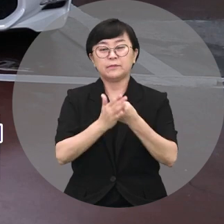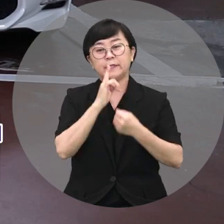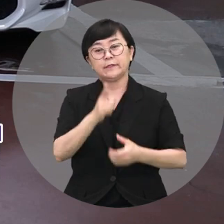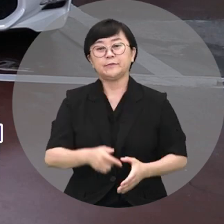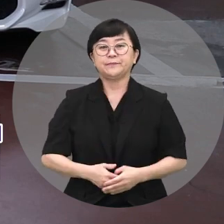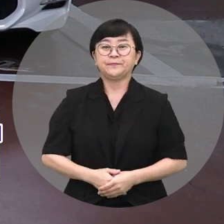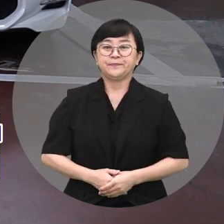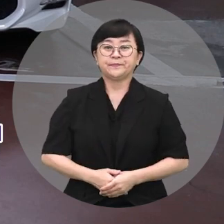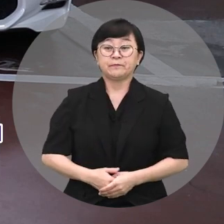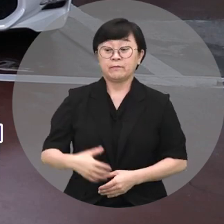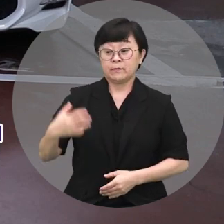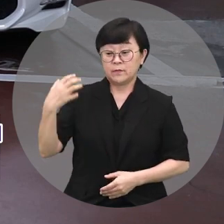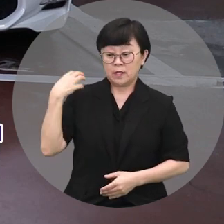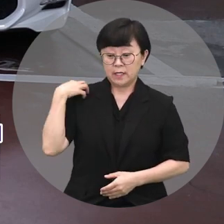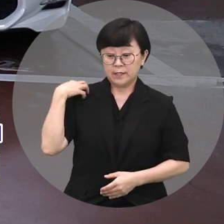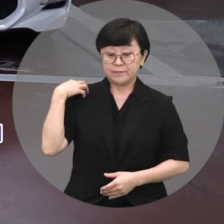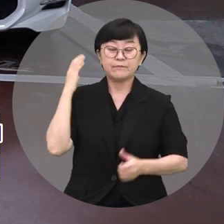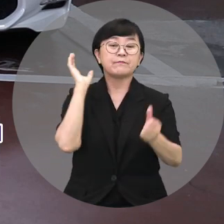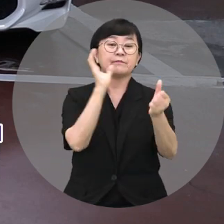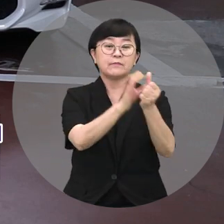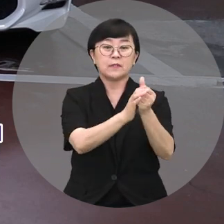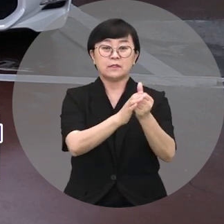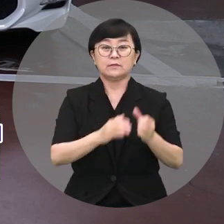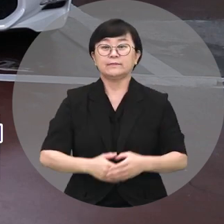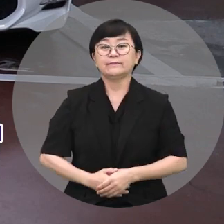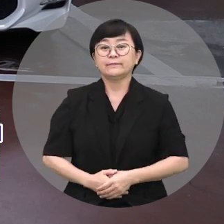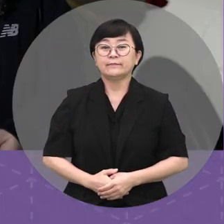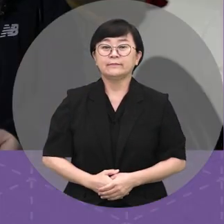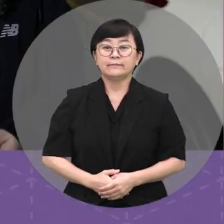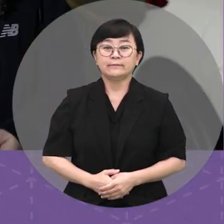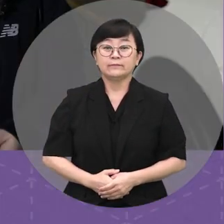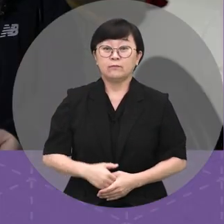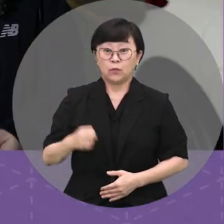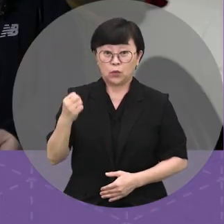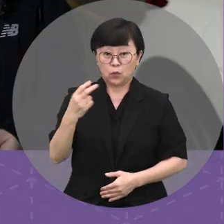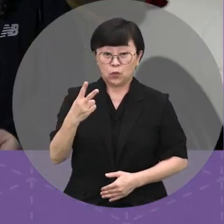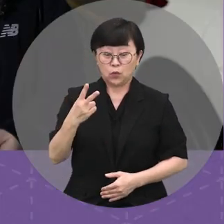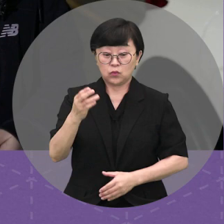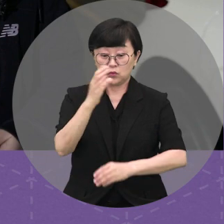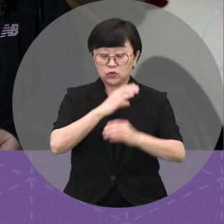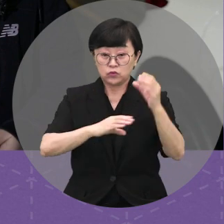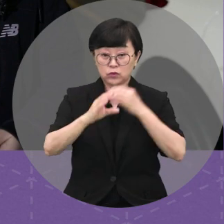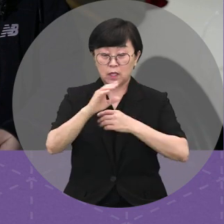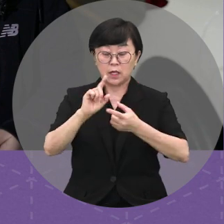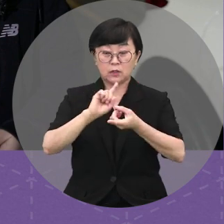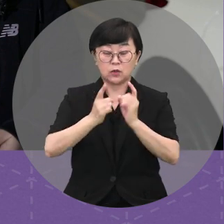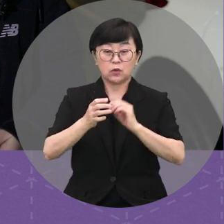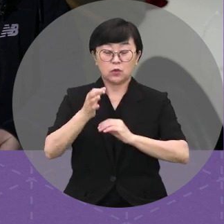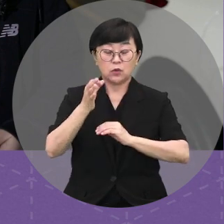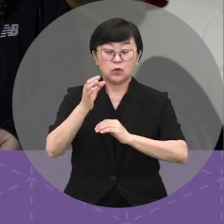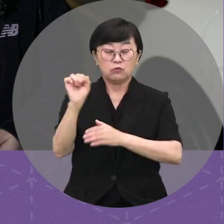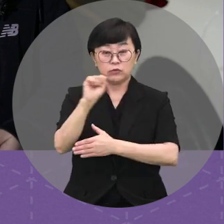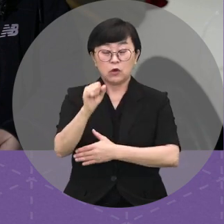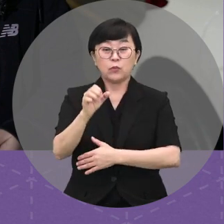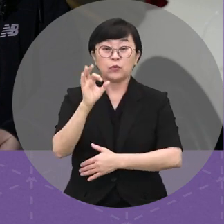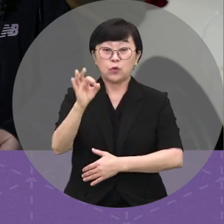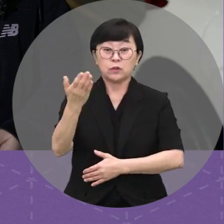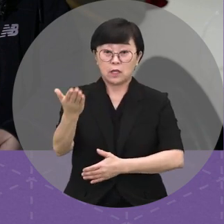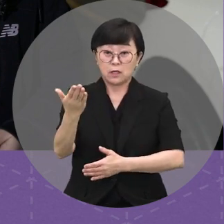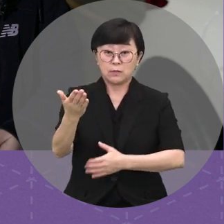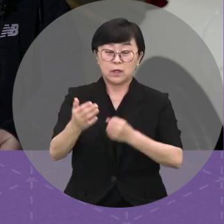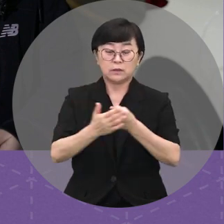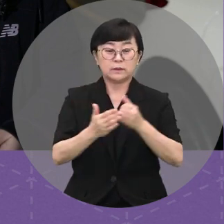있습니다. 책임의 화살을 돌리고 있는 것이죠. 또한 추가 대리비를 요구한 대리기사 때문에